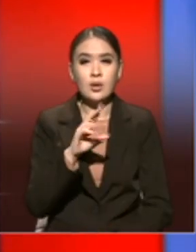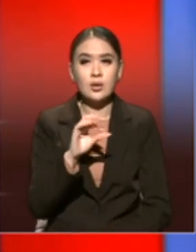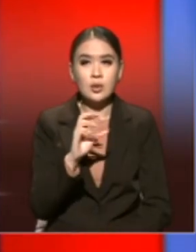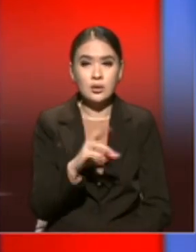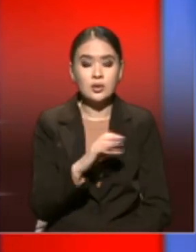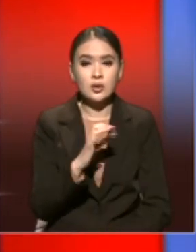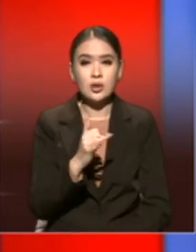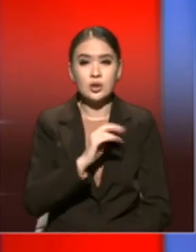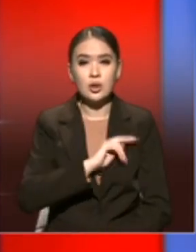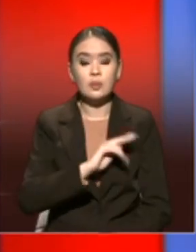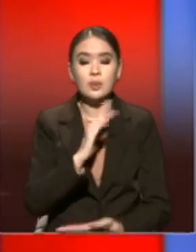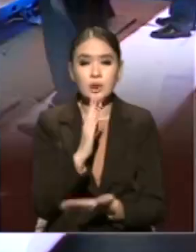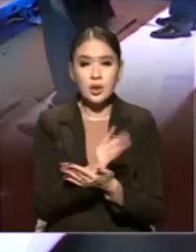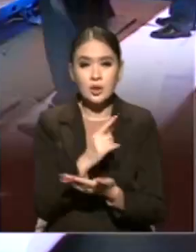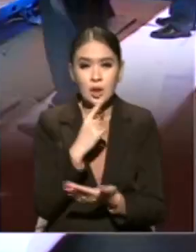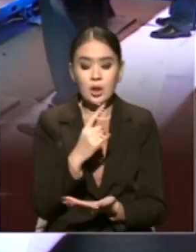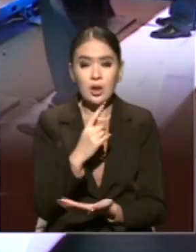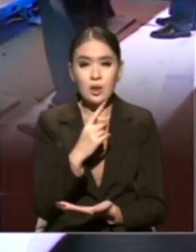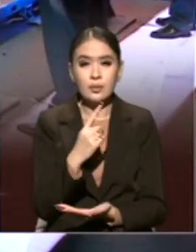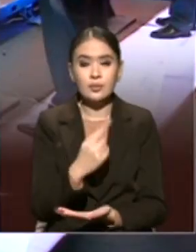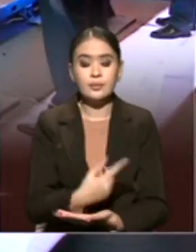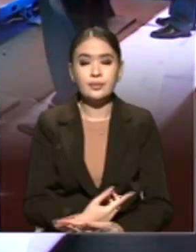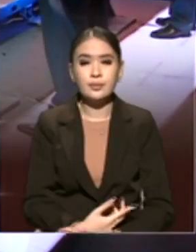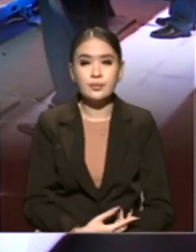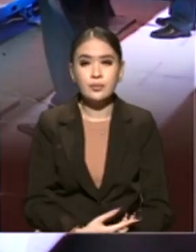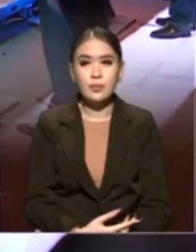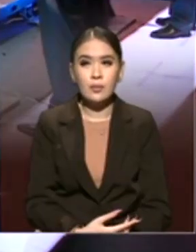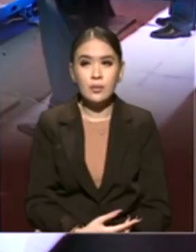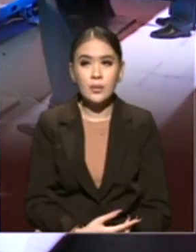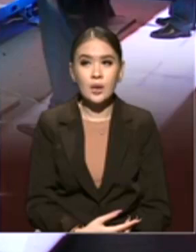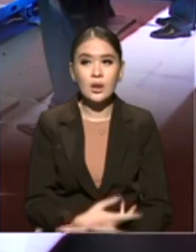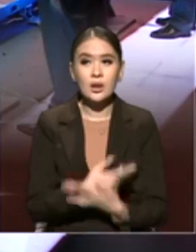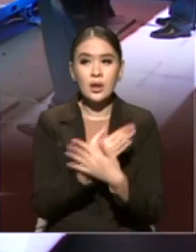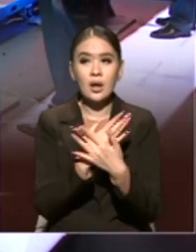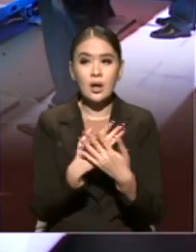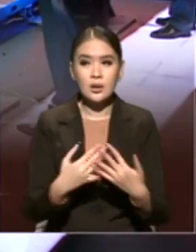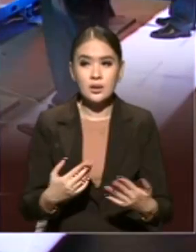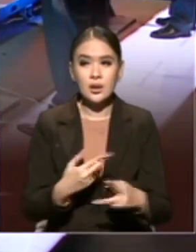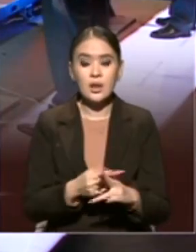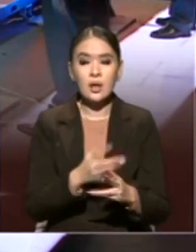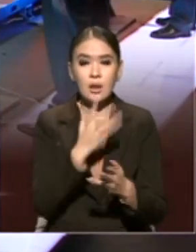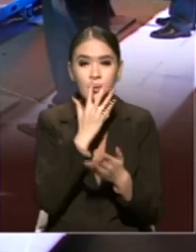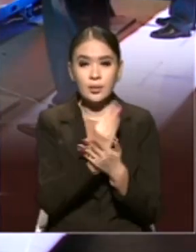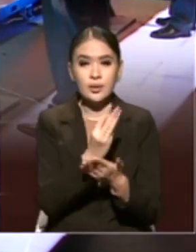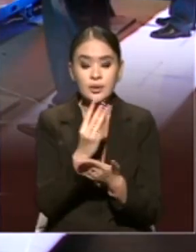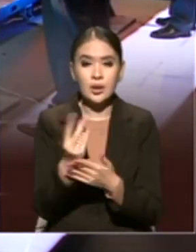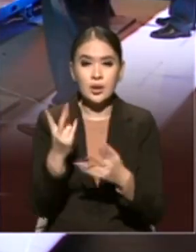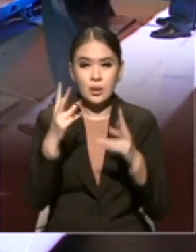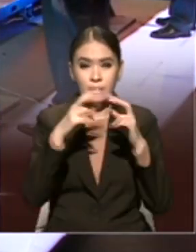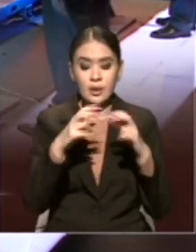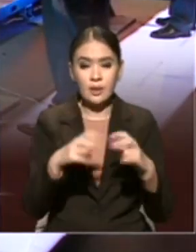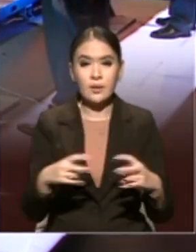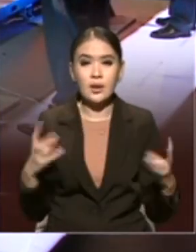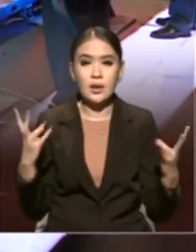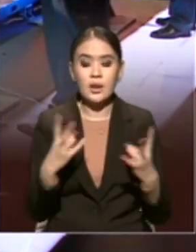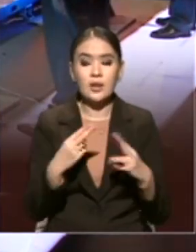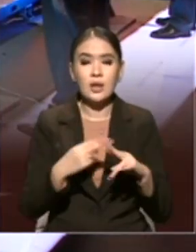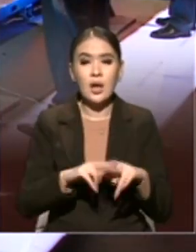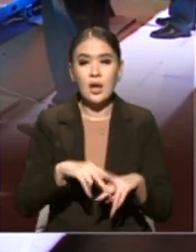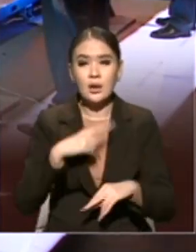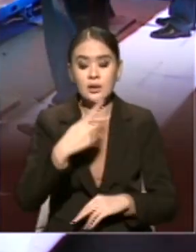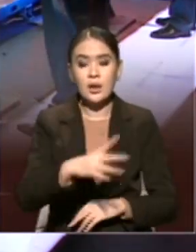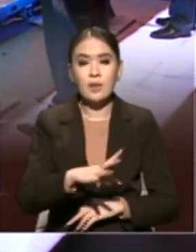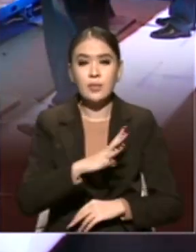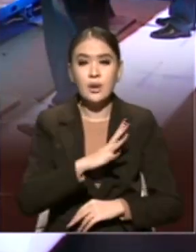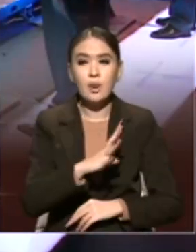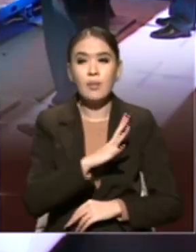жүріп жатыр дейсіз, Руслан мырза айтады. Қараңыз, бұл енді әркімнің жеке мәселесін жеке қарау керек деген мәселе ғой. Біз жаңа айтып отырмыз,